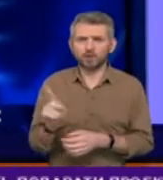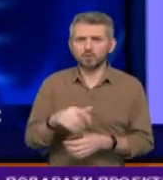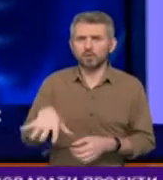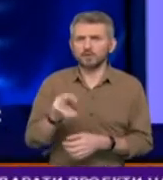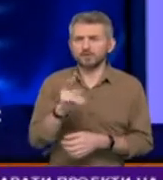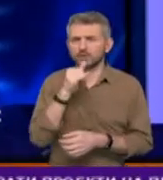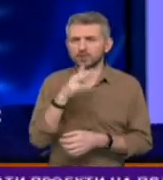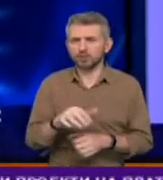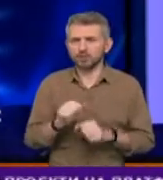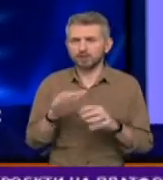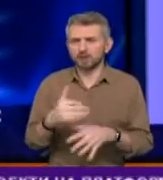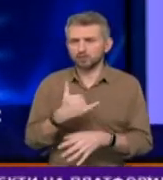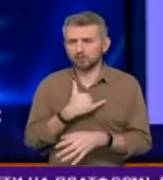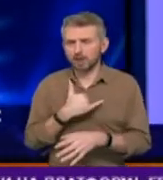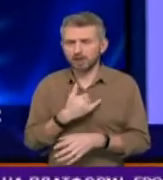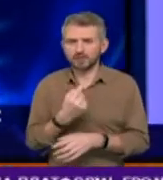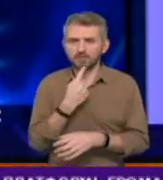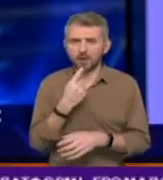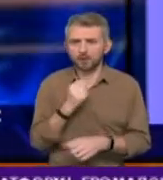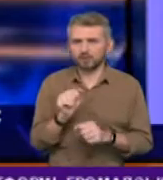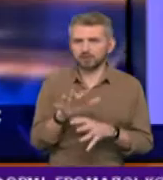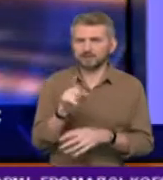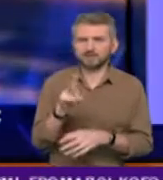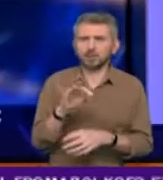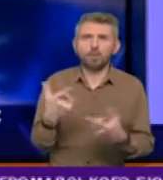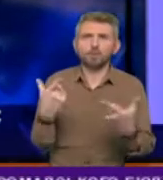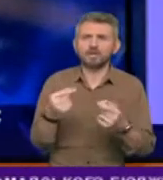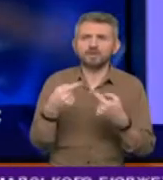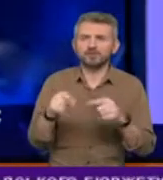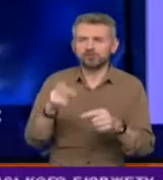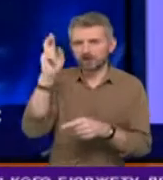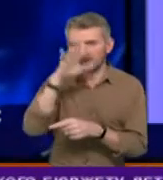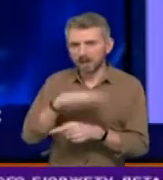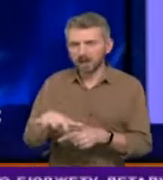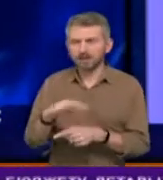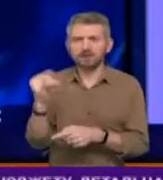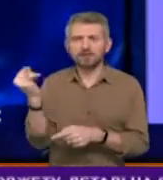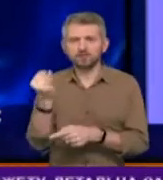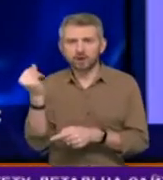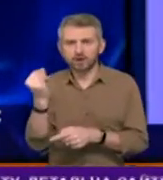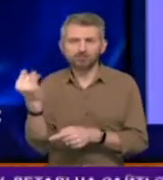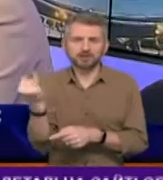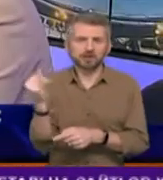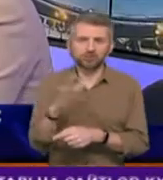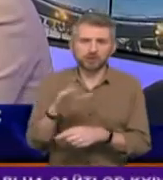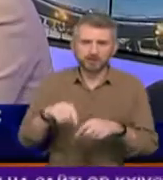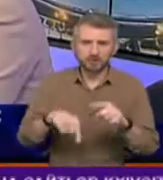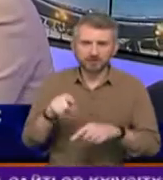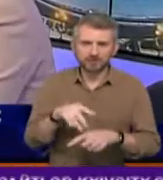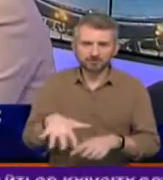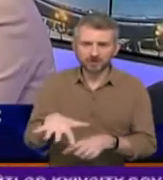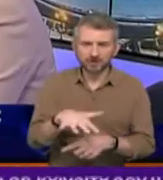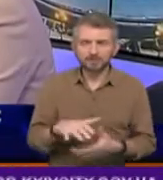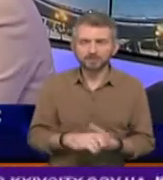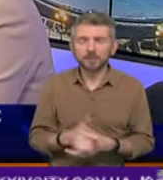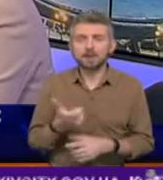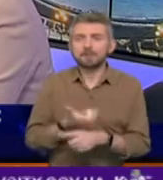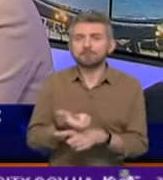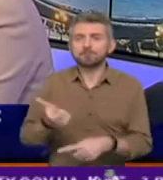торкнулися з пані Тетяною теми стосовно національних меншин. Ми зараз її продовжимо, і в нас є телефонний дзвінок на цей